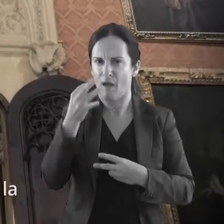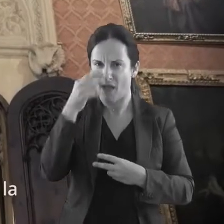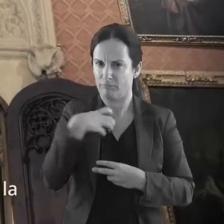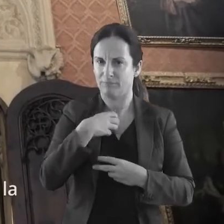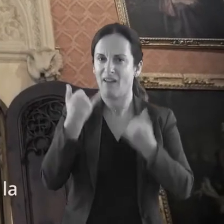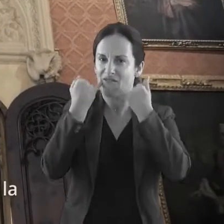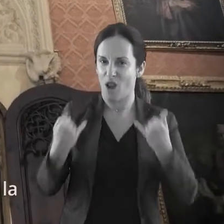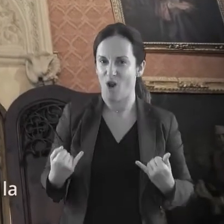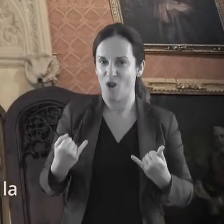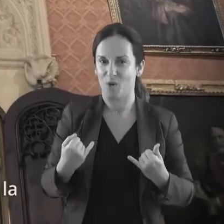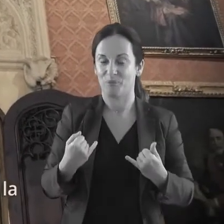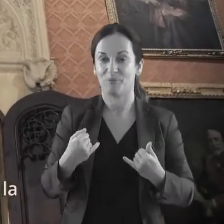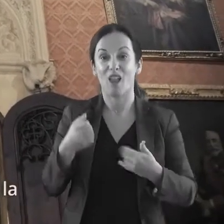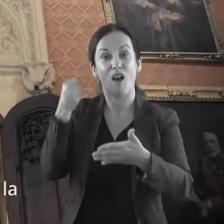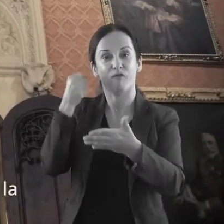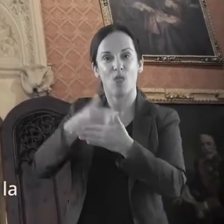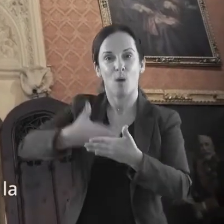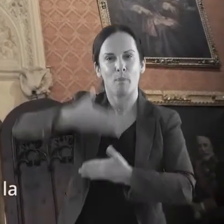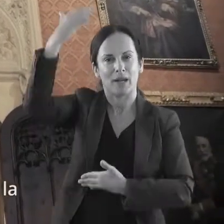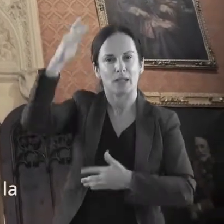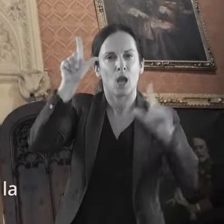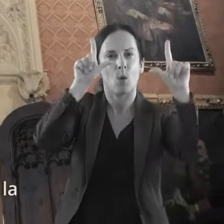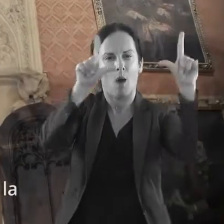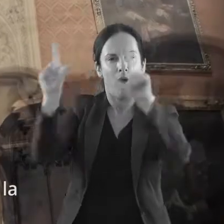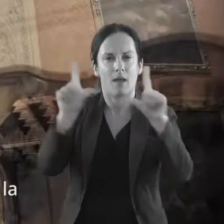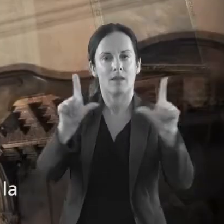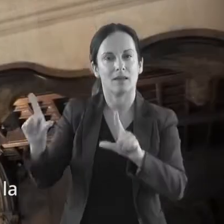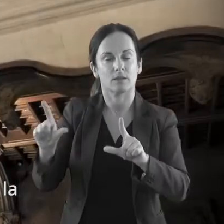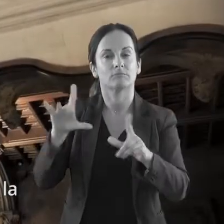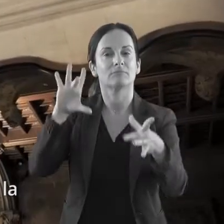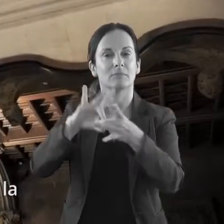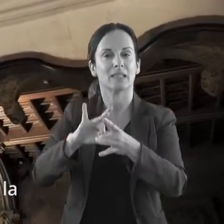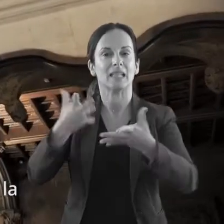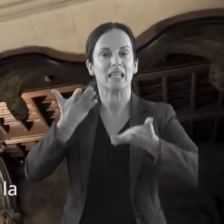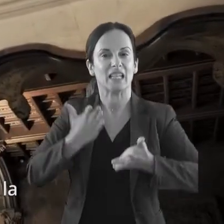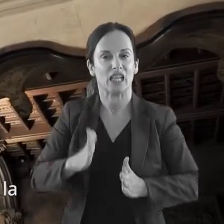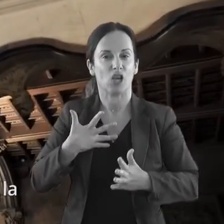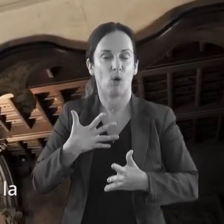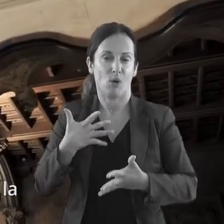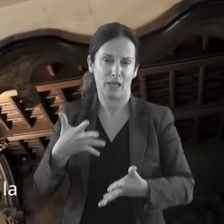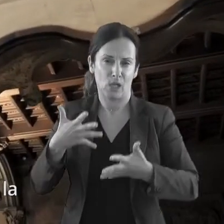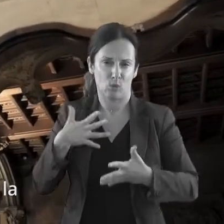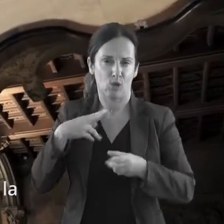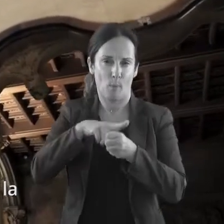A la paret del fons podem veure un grup de quadres que corresponen als fills il·lustres de la província.